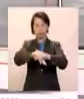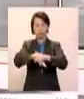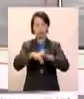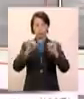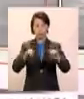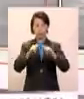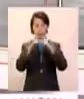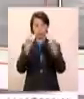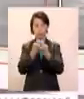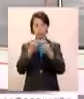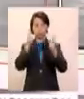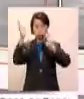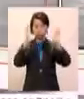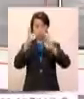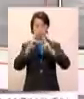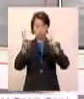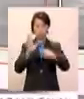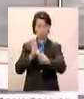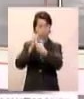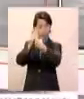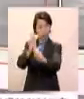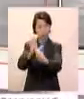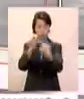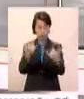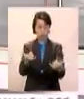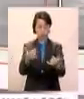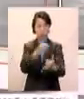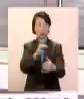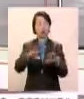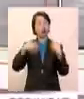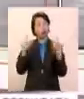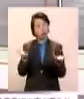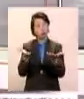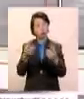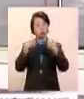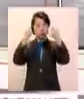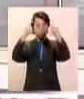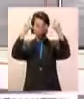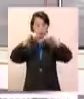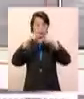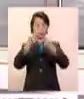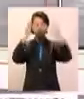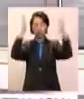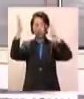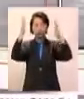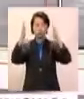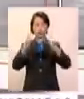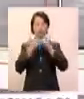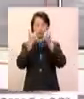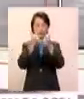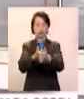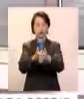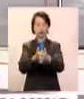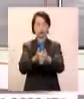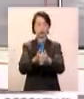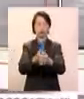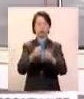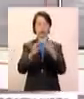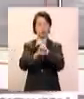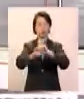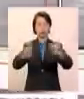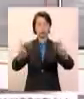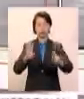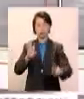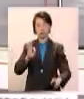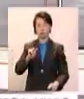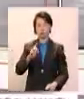apakah pasukan tempatan paling menonjol musim ini dan bagaimanakah pencapaian pasukan kebangsaan? Kita ikuti rangkuman disediakan